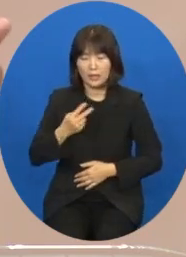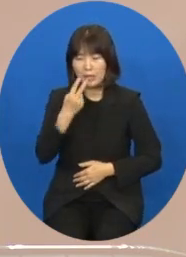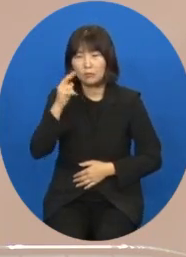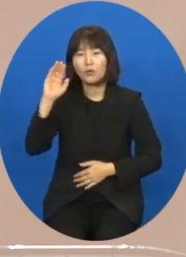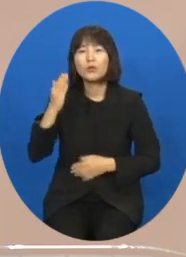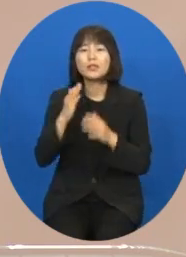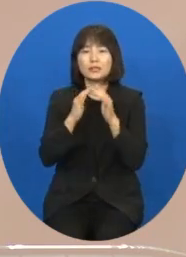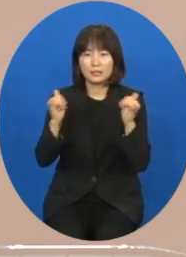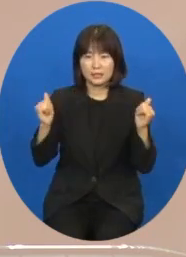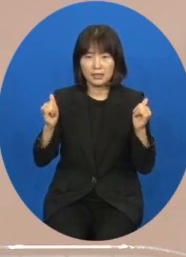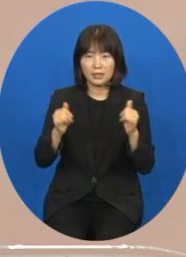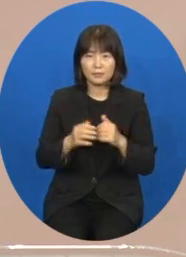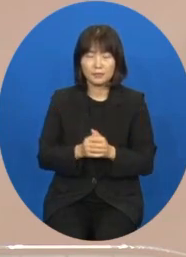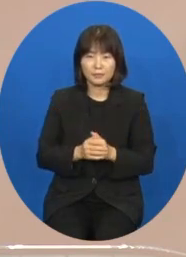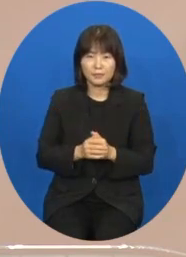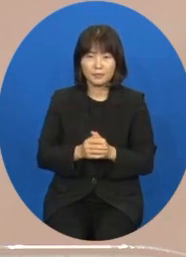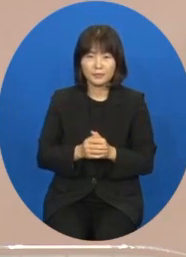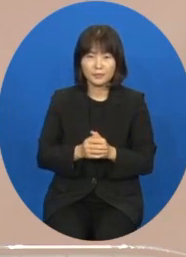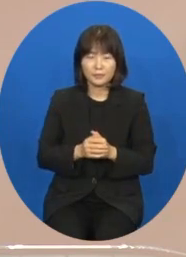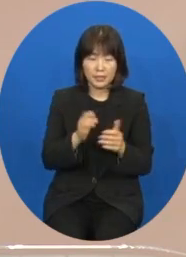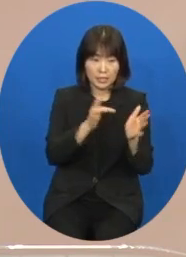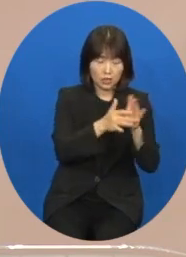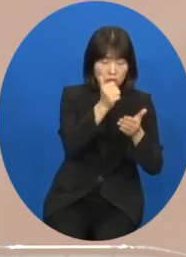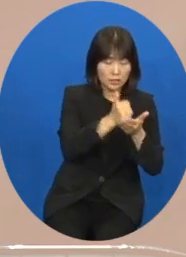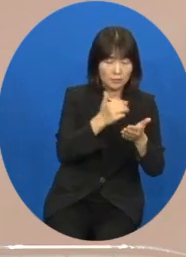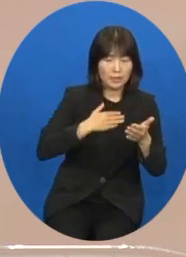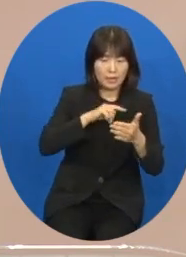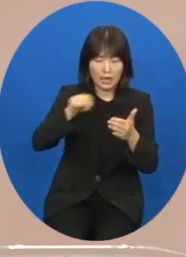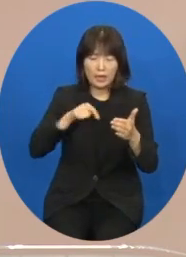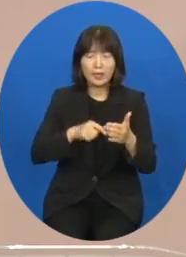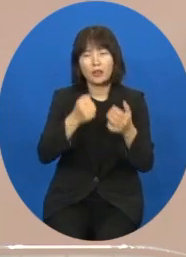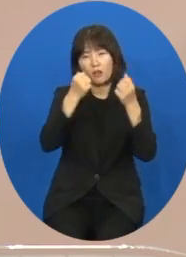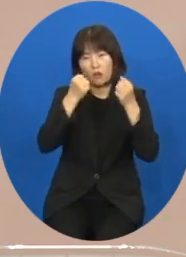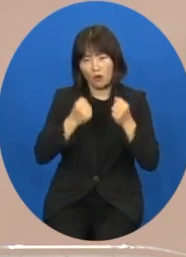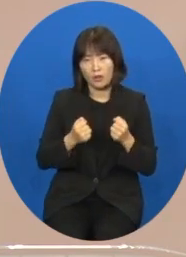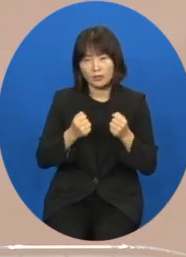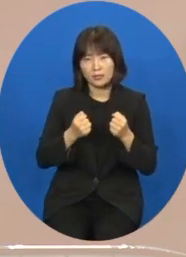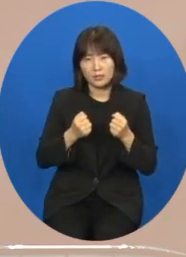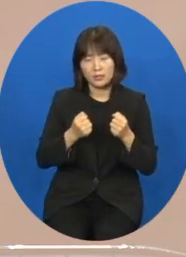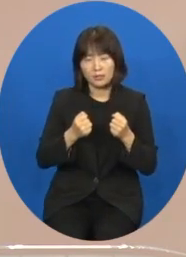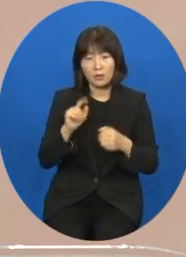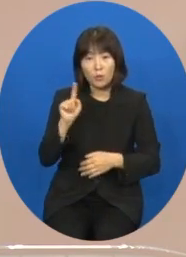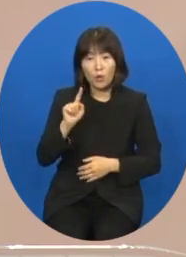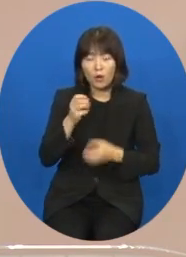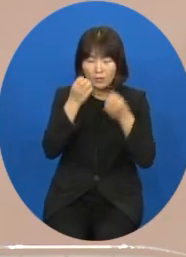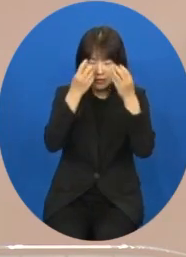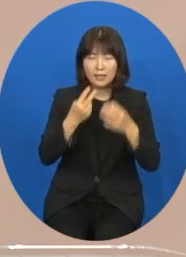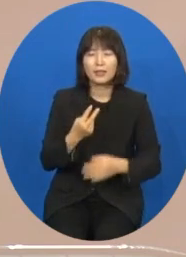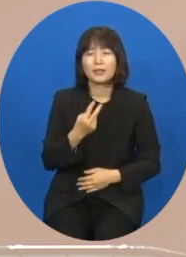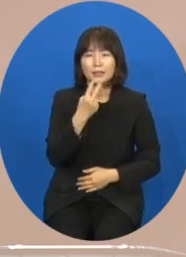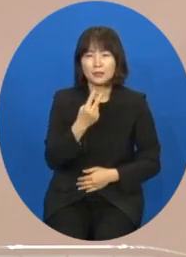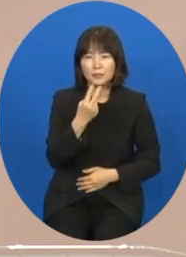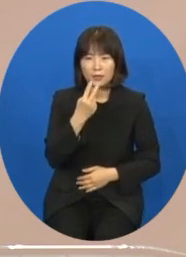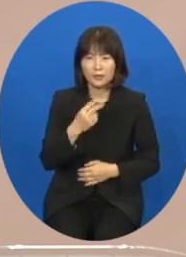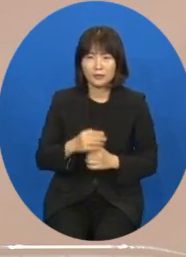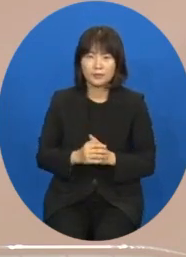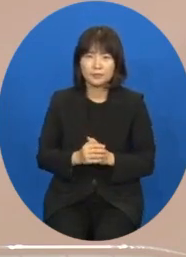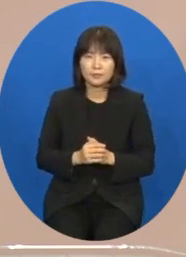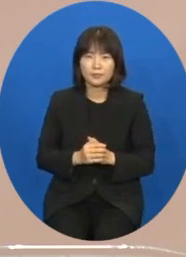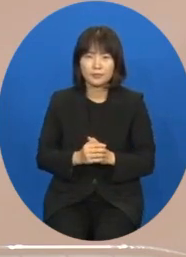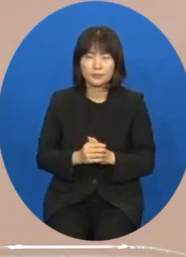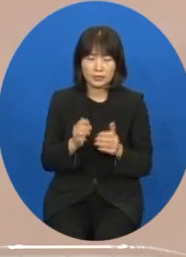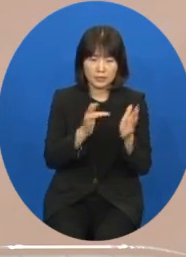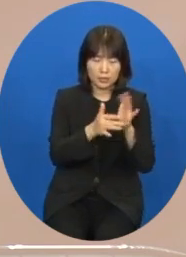말은 예수님이 내 안에 거하신다는 거예요. 이게 바로 새 생명입니다. 예수님이